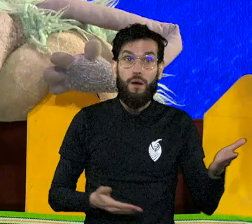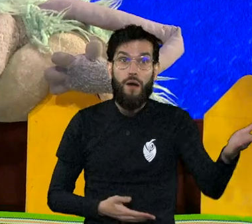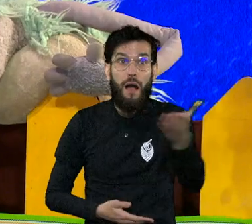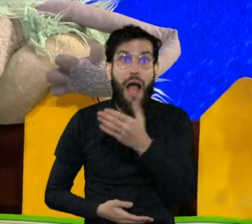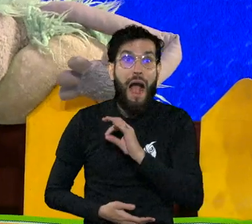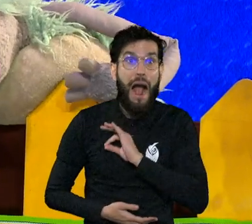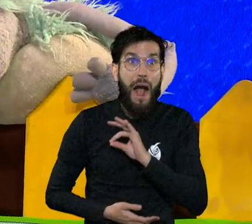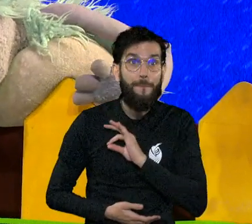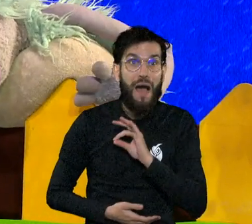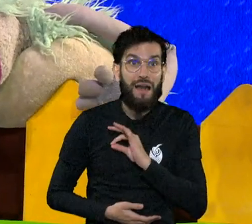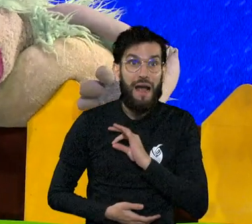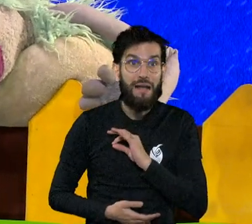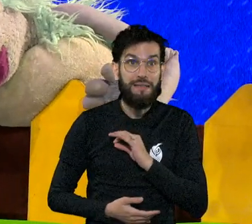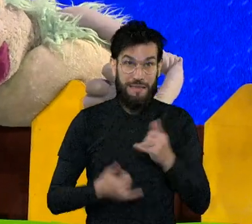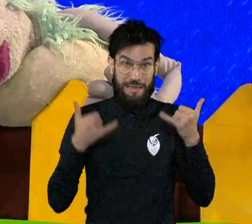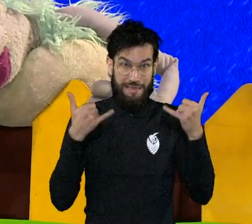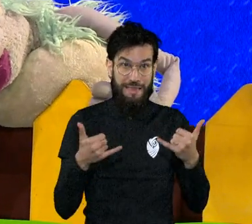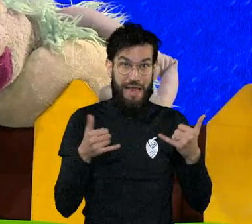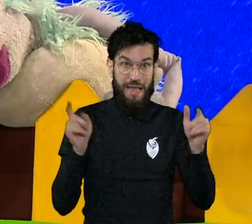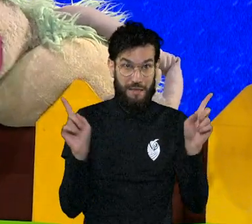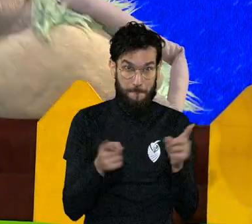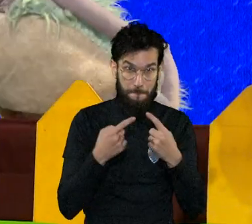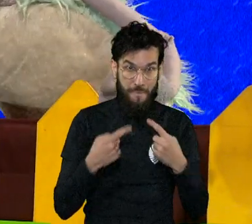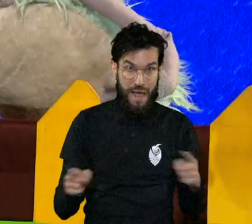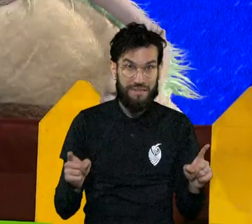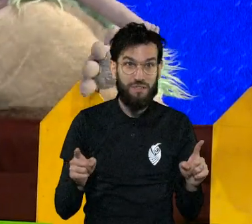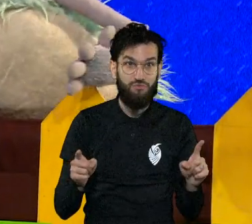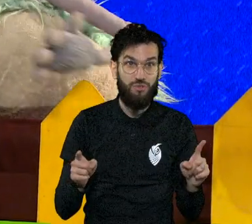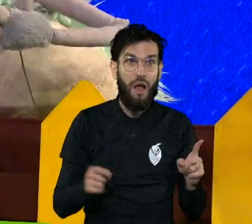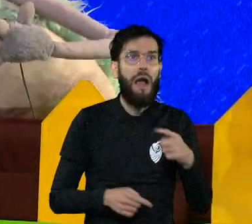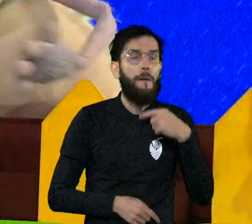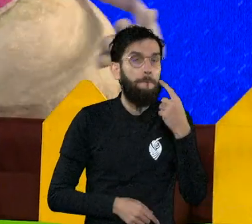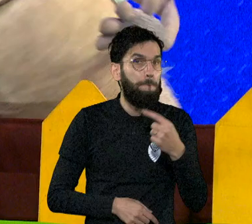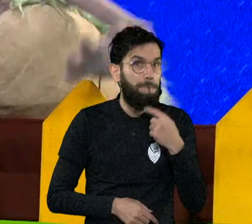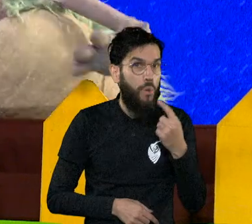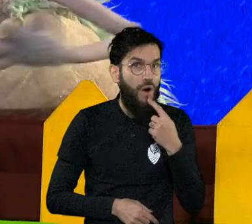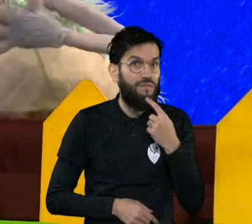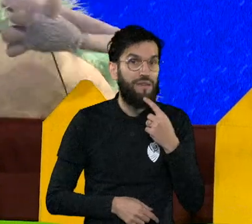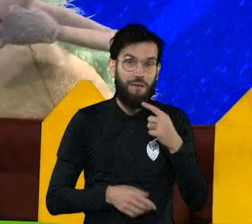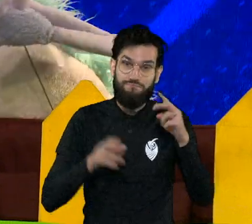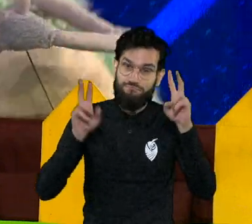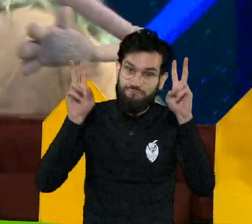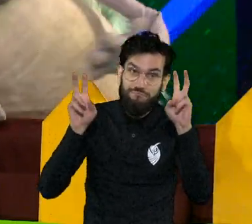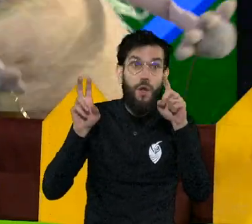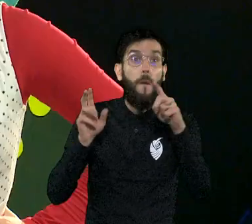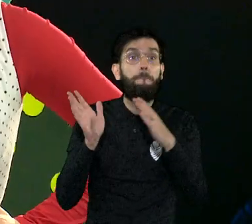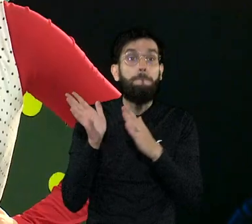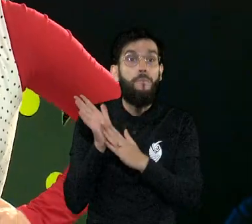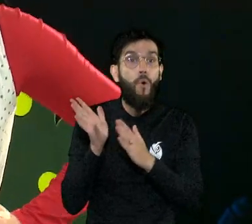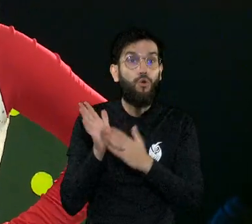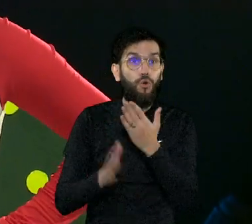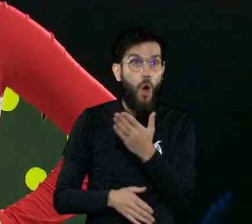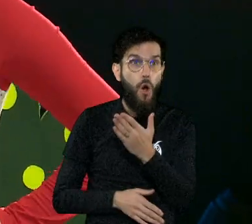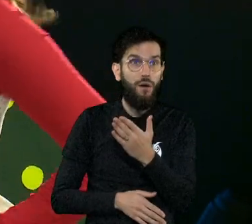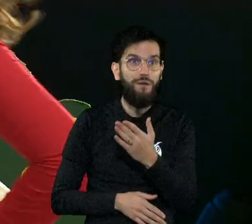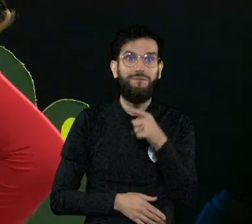Kamaráti, čo keby sme si v nasledujúcej pesničke prezradili niečo o Murkovi? Ja viem. To